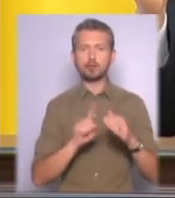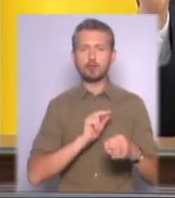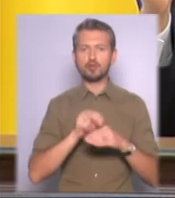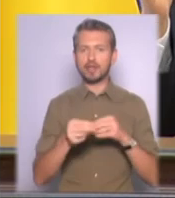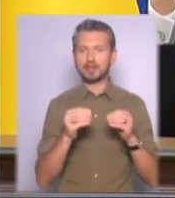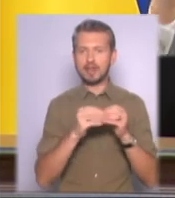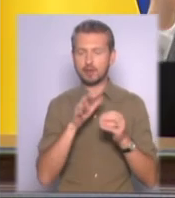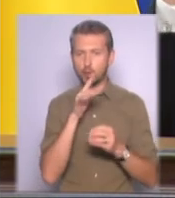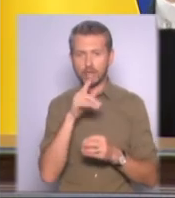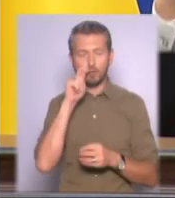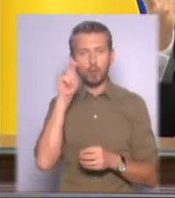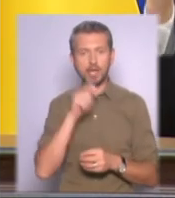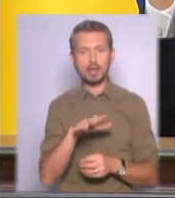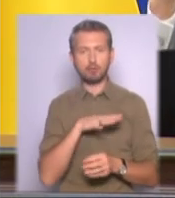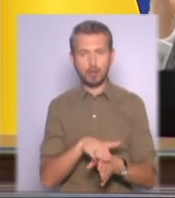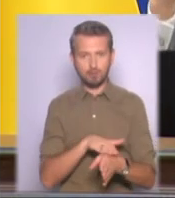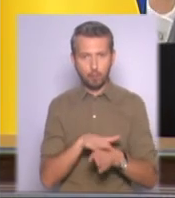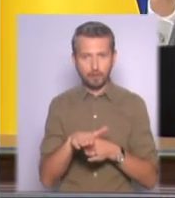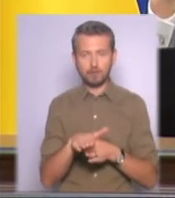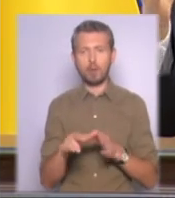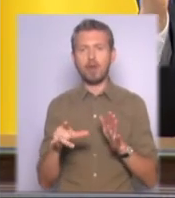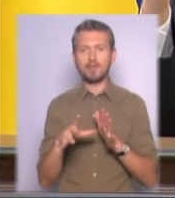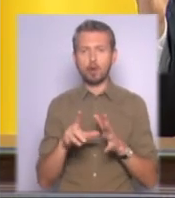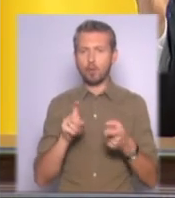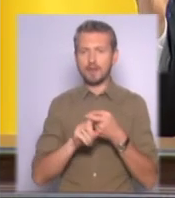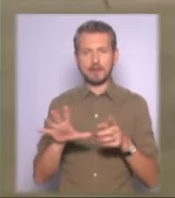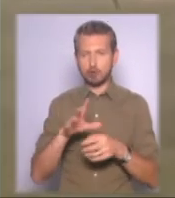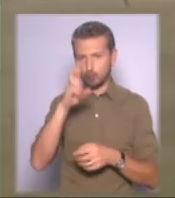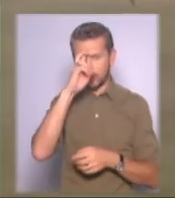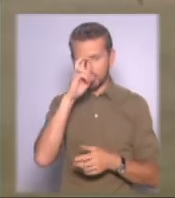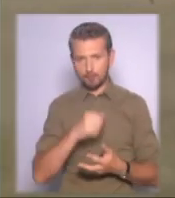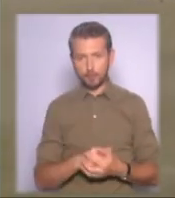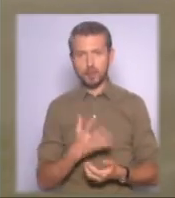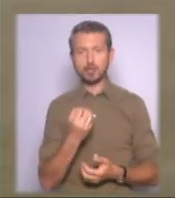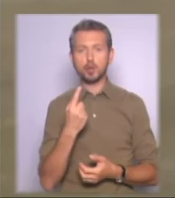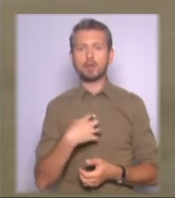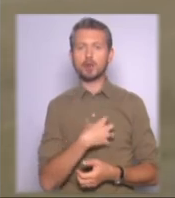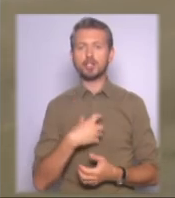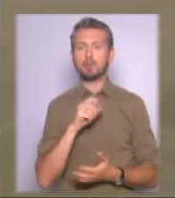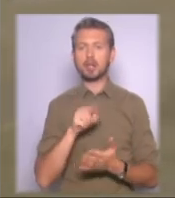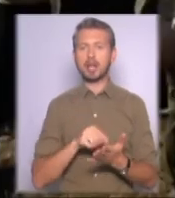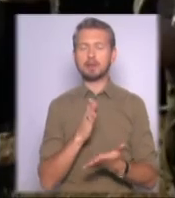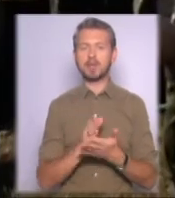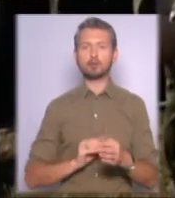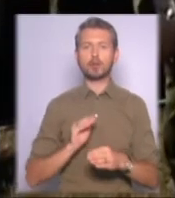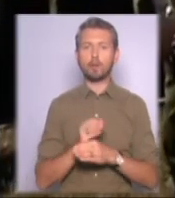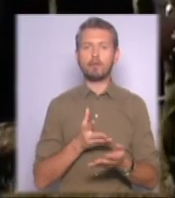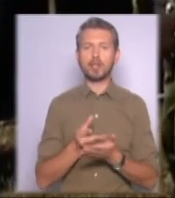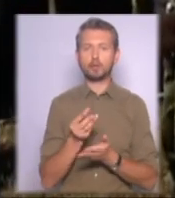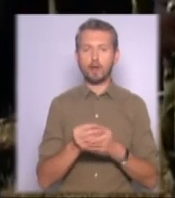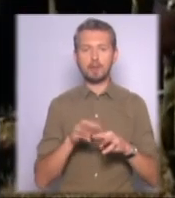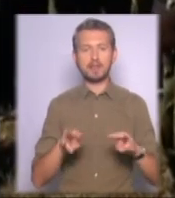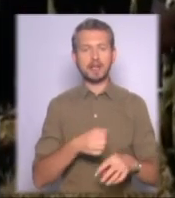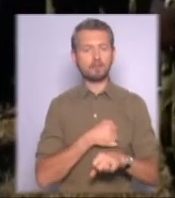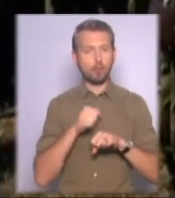років Україна була повністю енергонезалежною державою. Ще одним важливим питанням є додаткове фінансування Міністерства